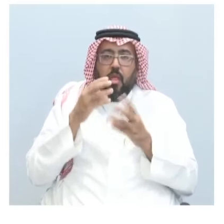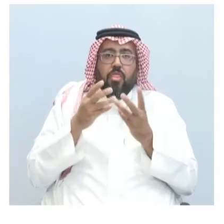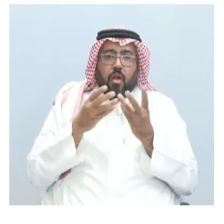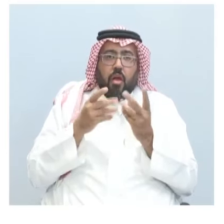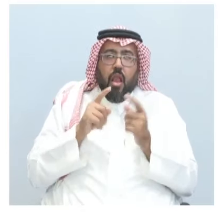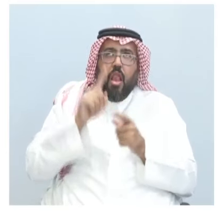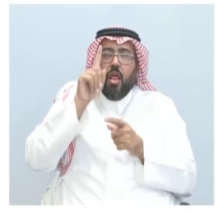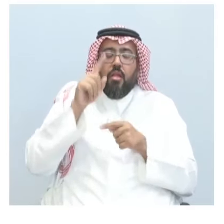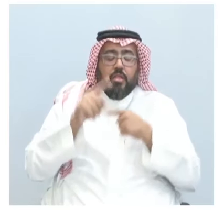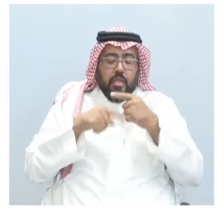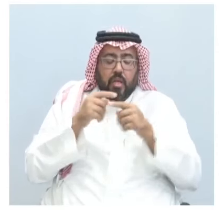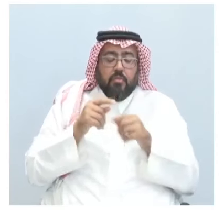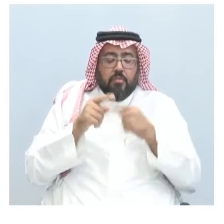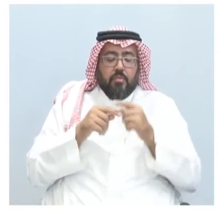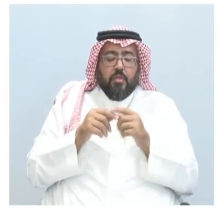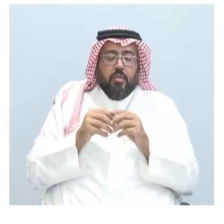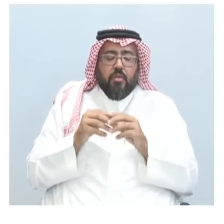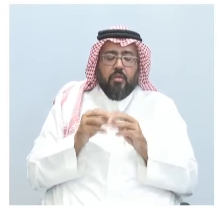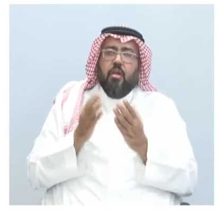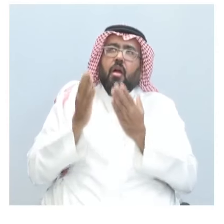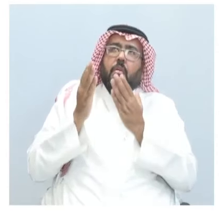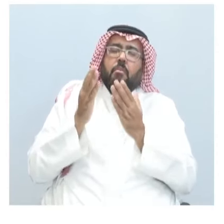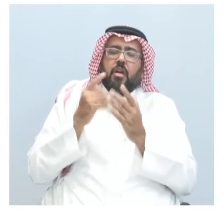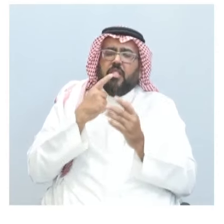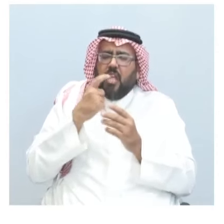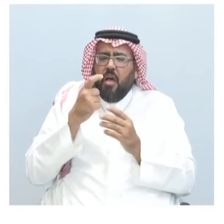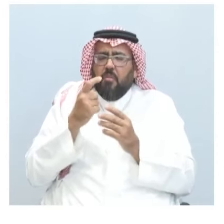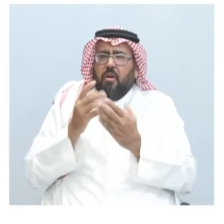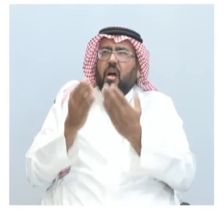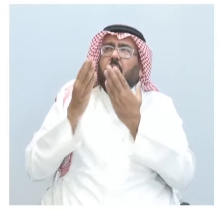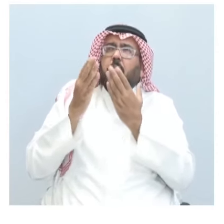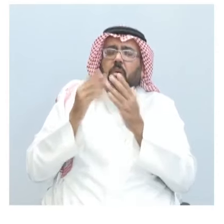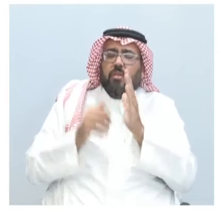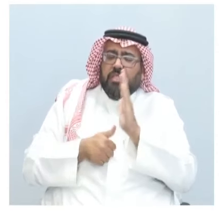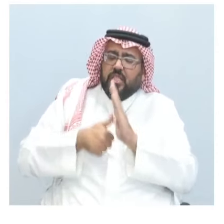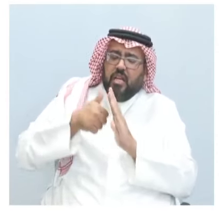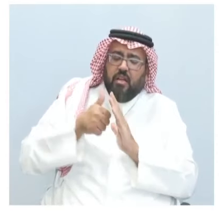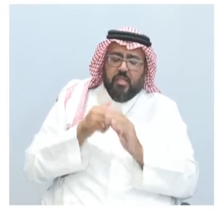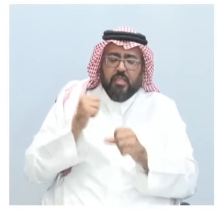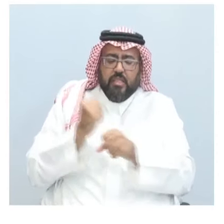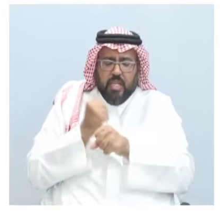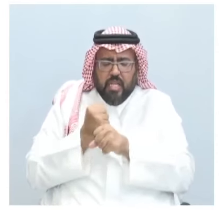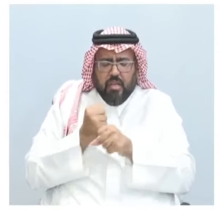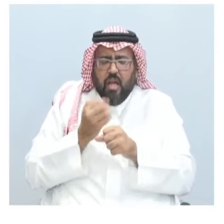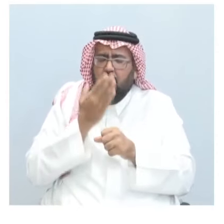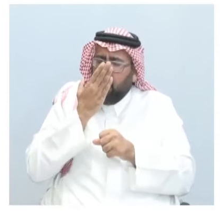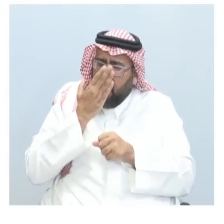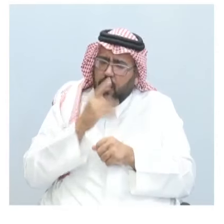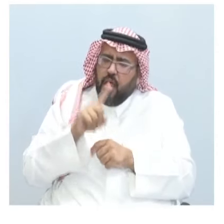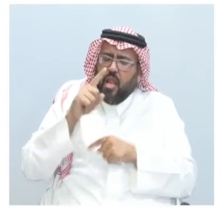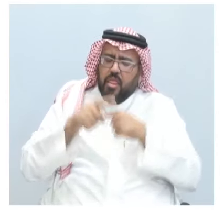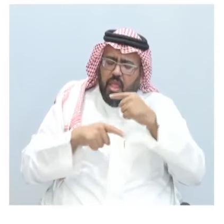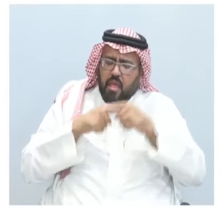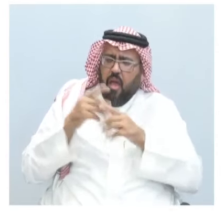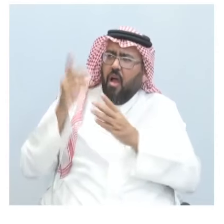واستعين به على تسهيل الامور الصعبه ايضا اجتهد في طاعه الله تعالى ليكون